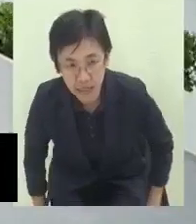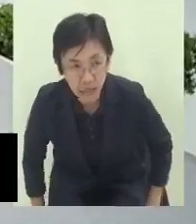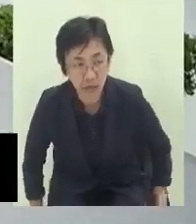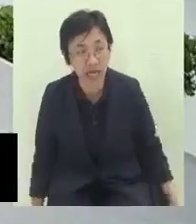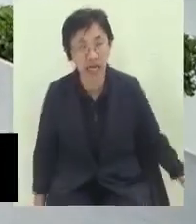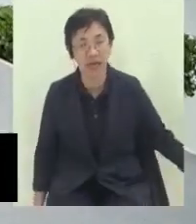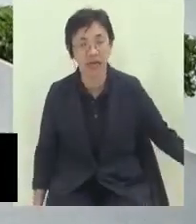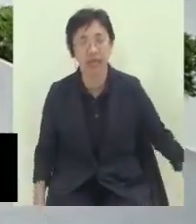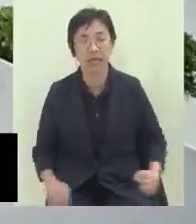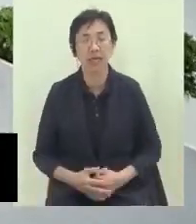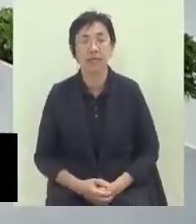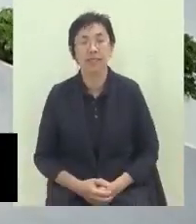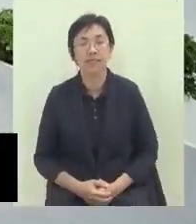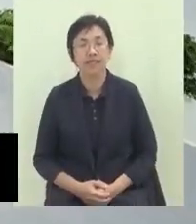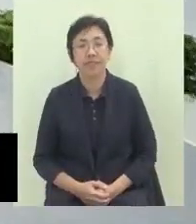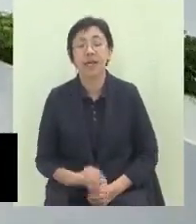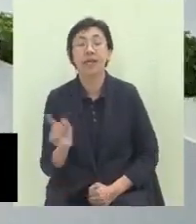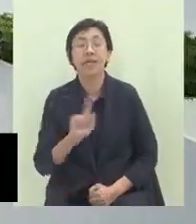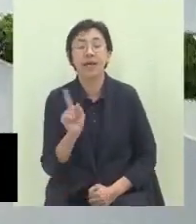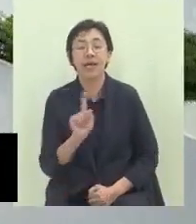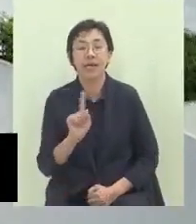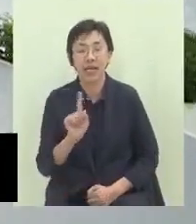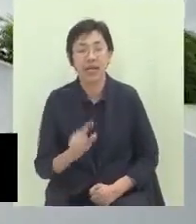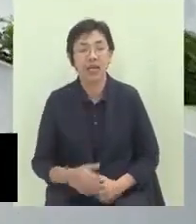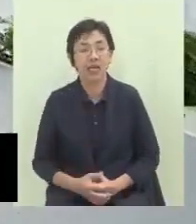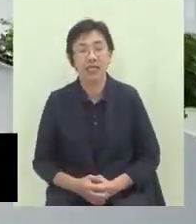ยืนอาจจะดูไกลไปบ้างทว่